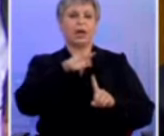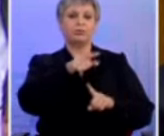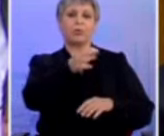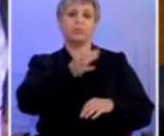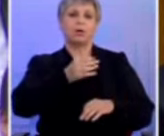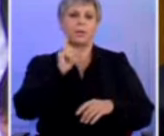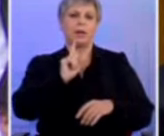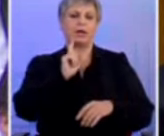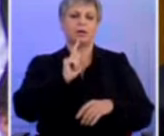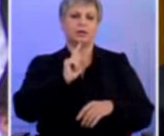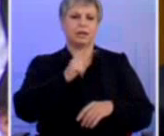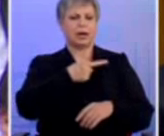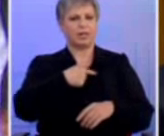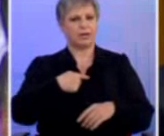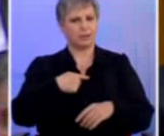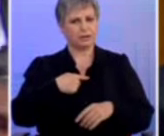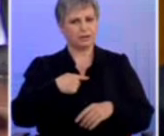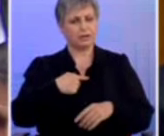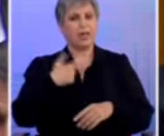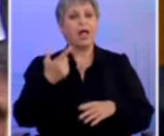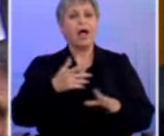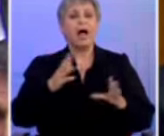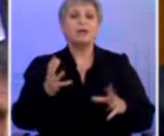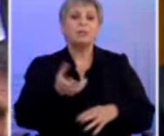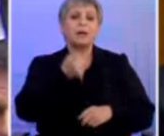υπάρχει μια προοπτική, μια πιθανότητα να βγει η οικονομία